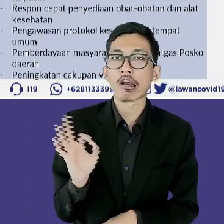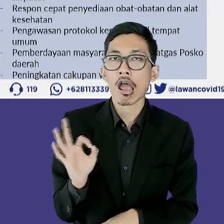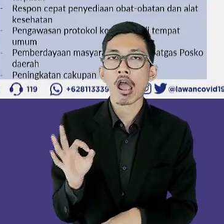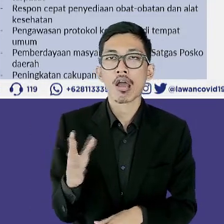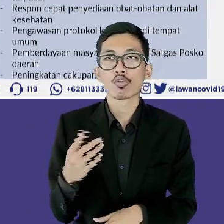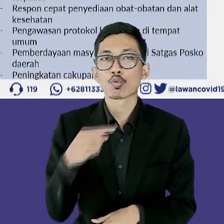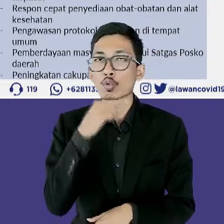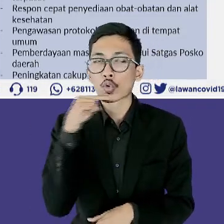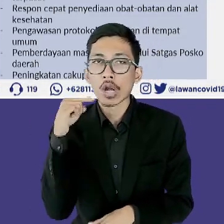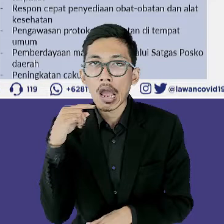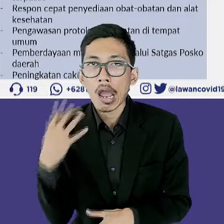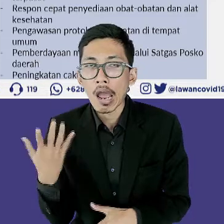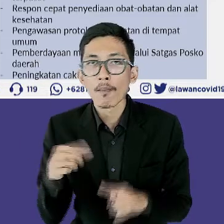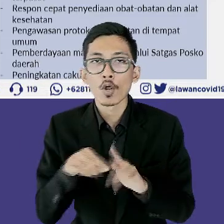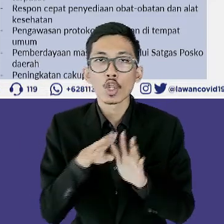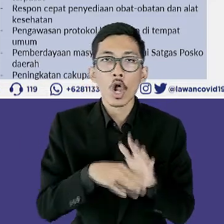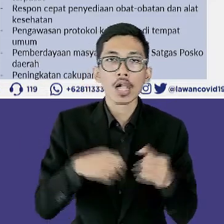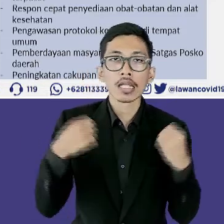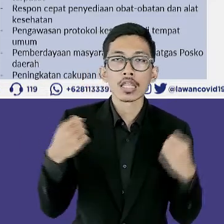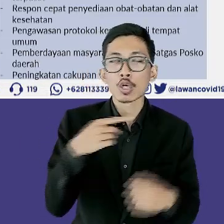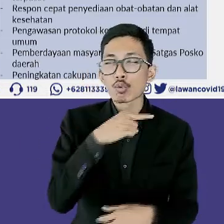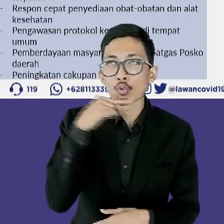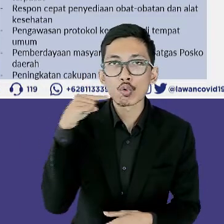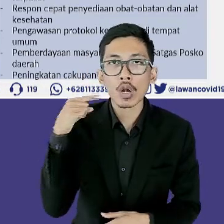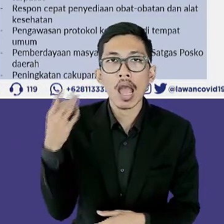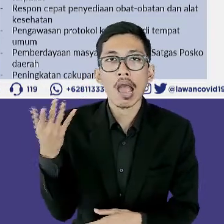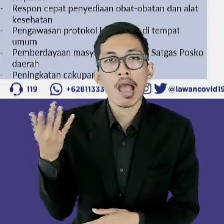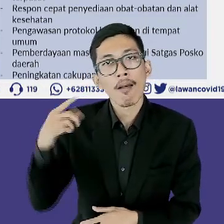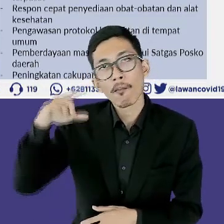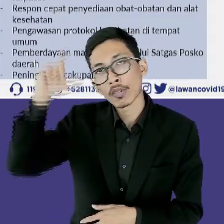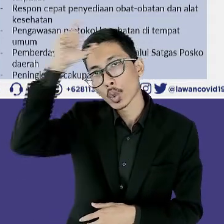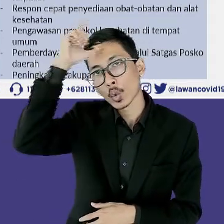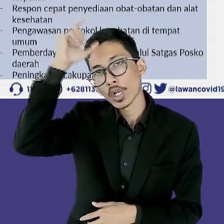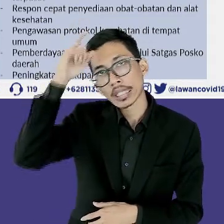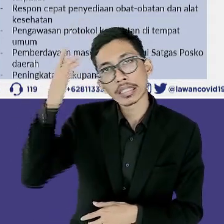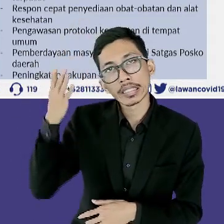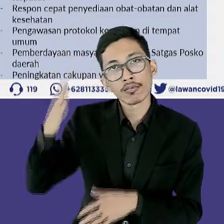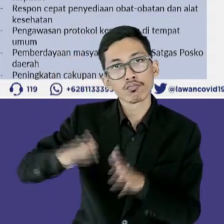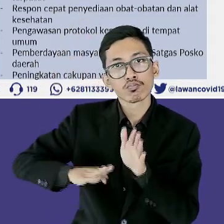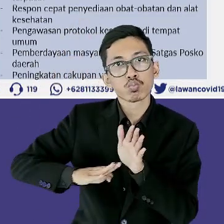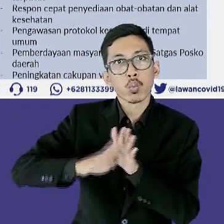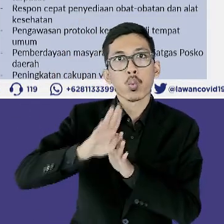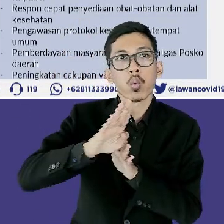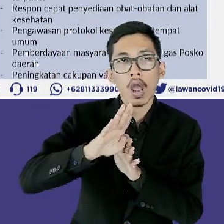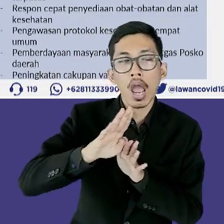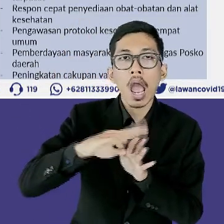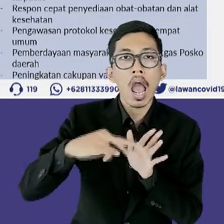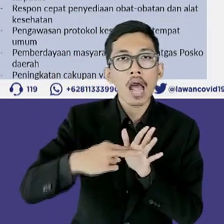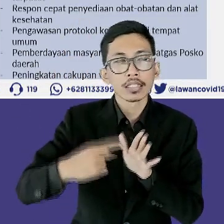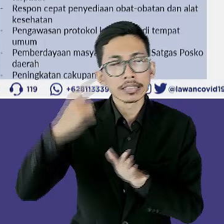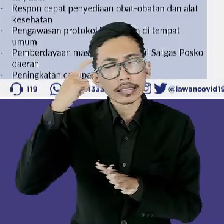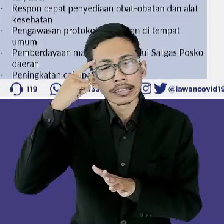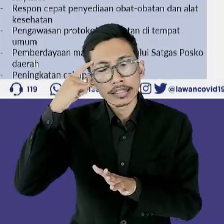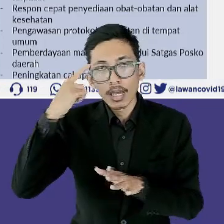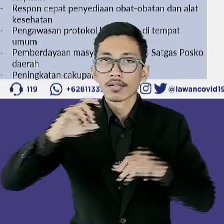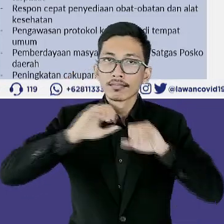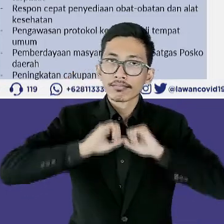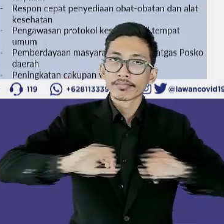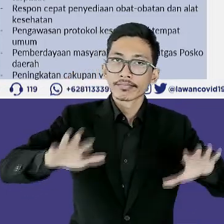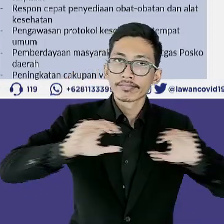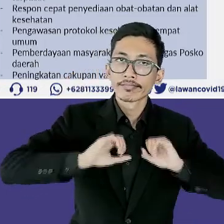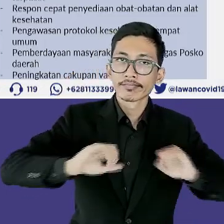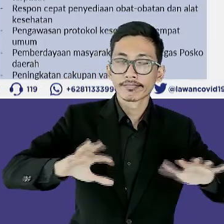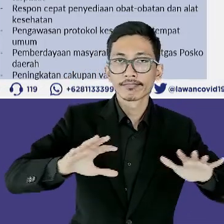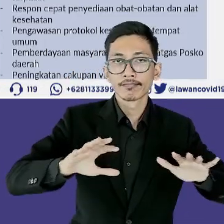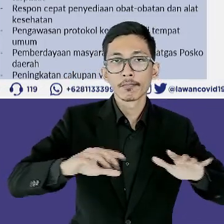protokol kesehatan yang ketat. Turki menghadapi lonjakan kasus ini dengan melakukan himbauan masif pelaksanaan